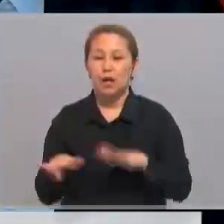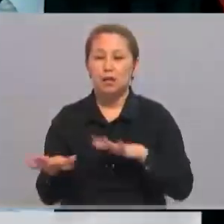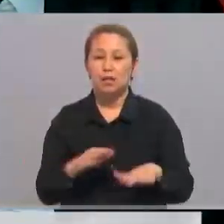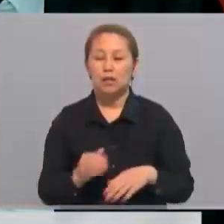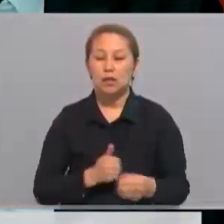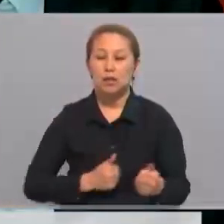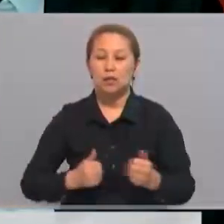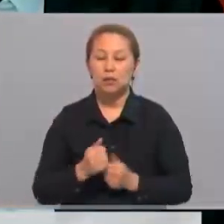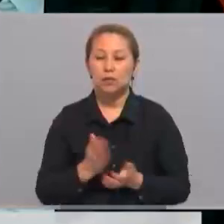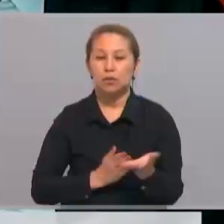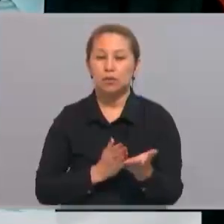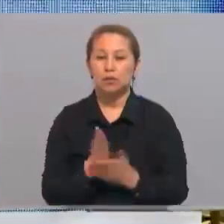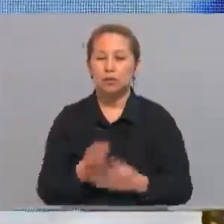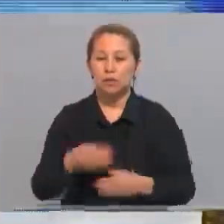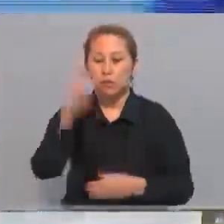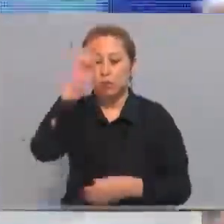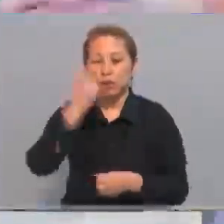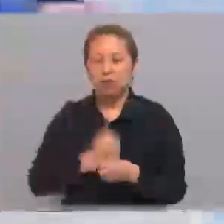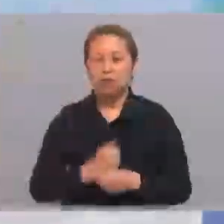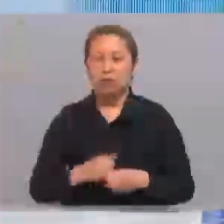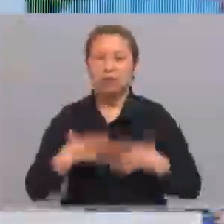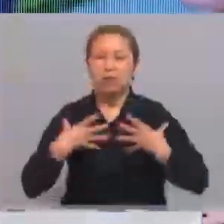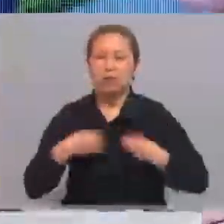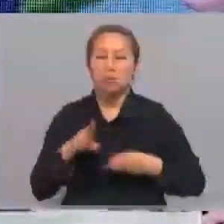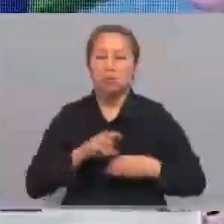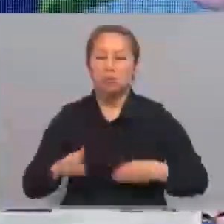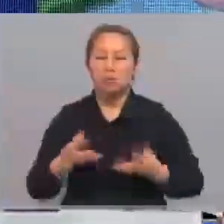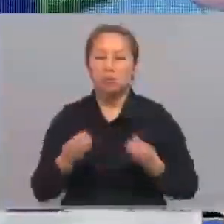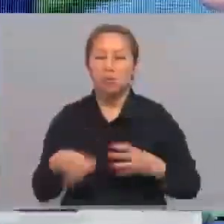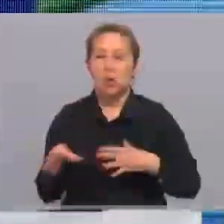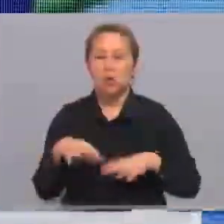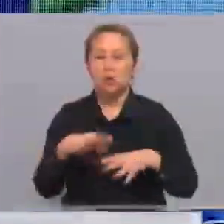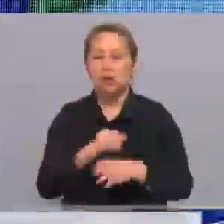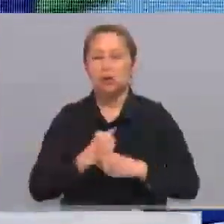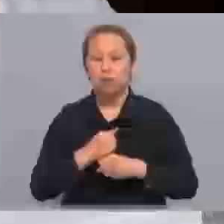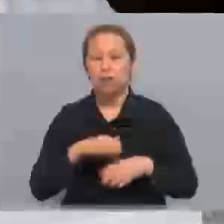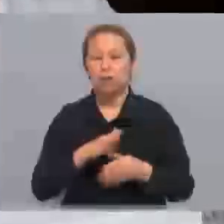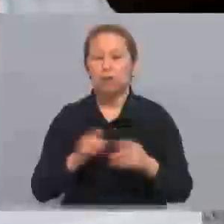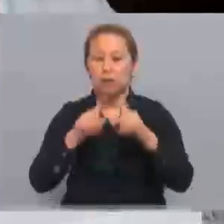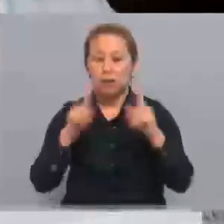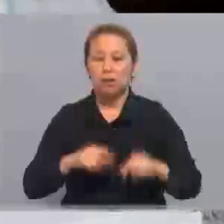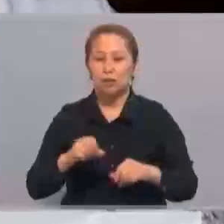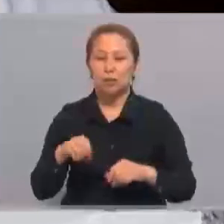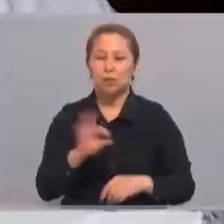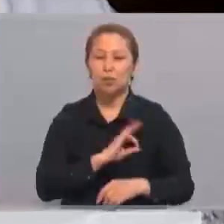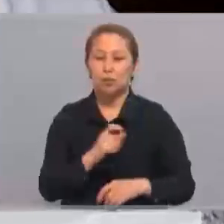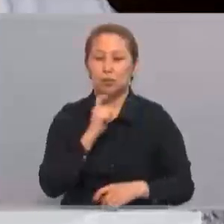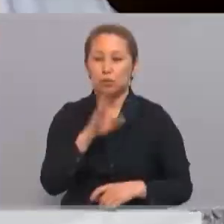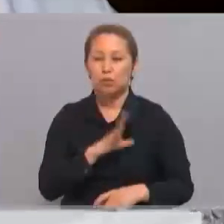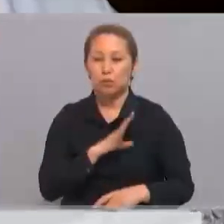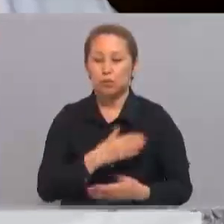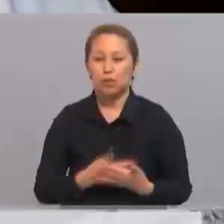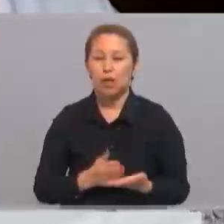барысында озат қызметкерлерге мемлекет басшысының, денсаулық сақтау министрінің және облыс аудан әкімінің алғыс хаттары мен төс белгісі